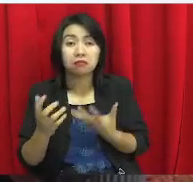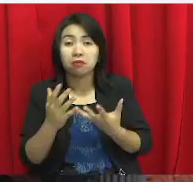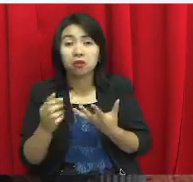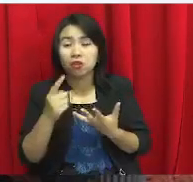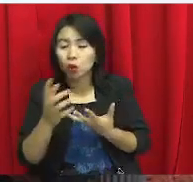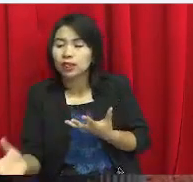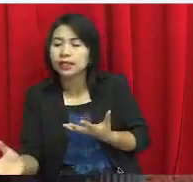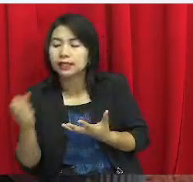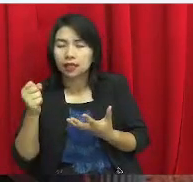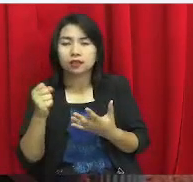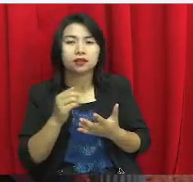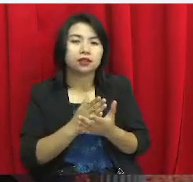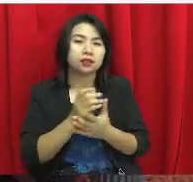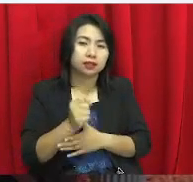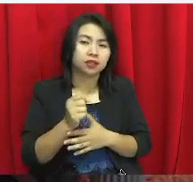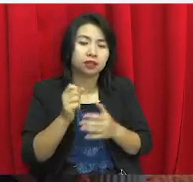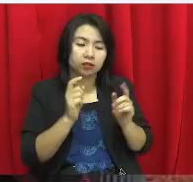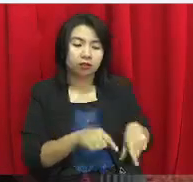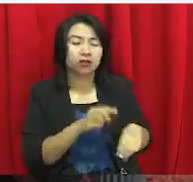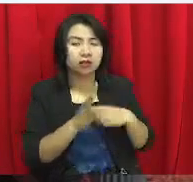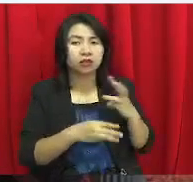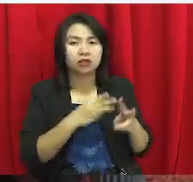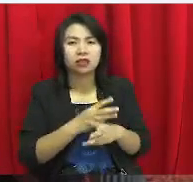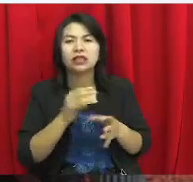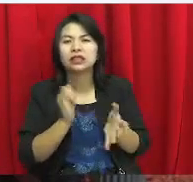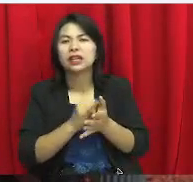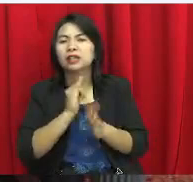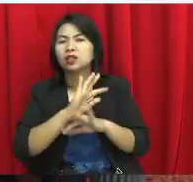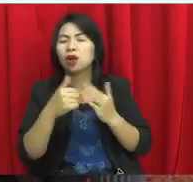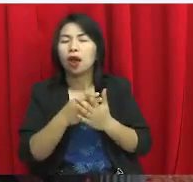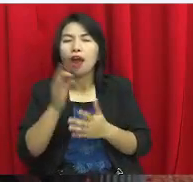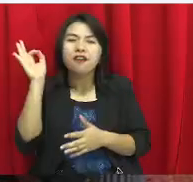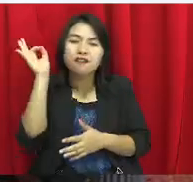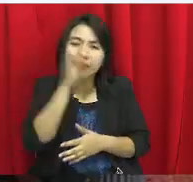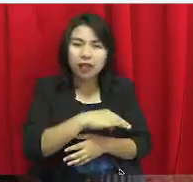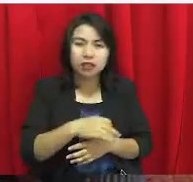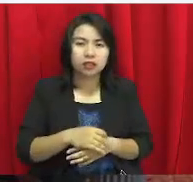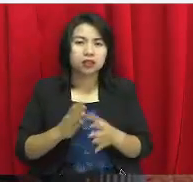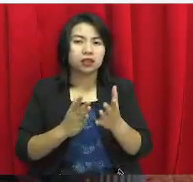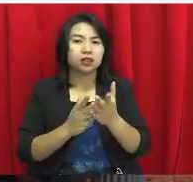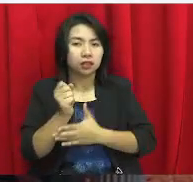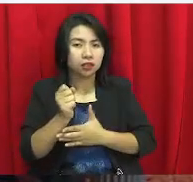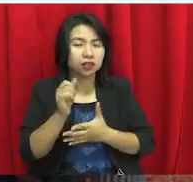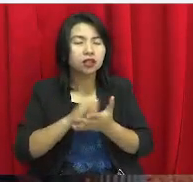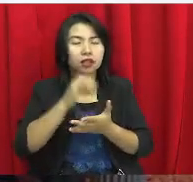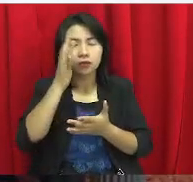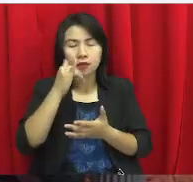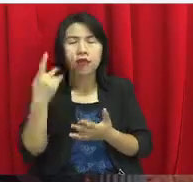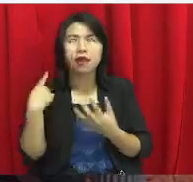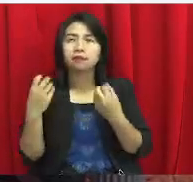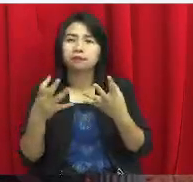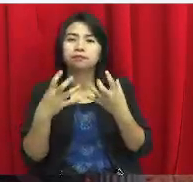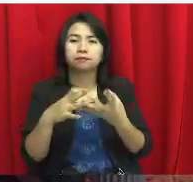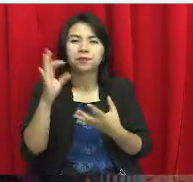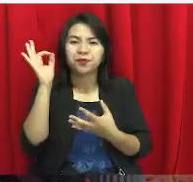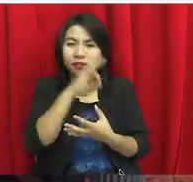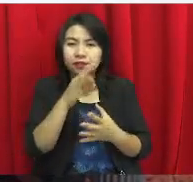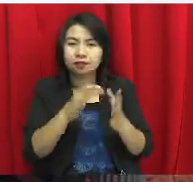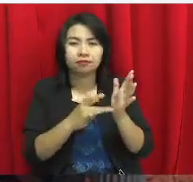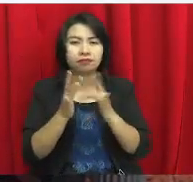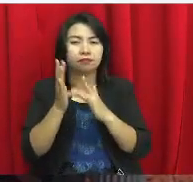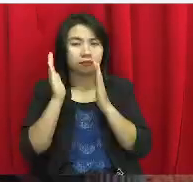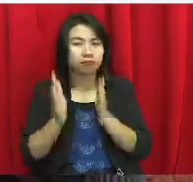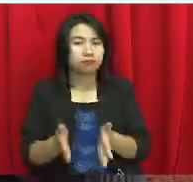sa'yo. So that is a fake righteousness. Kaya maraming fake Christians. Di mo ba? Kaya nga